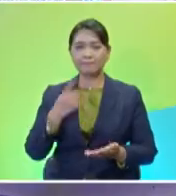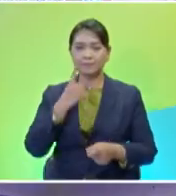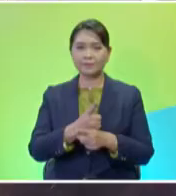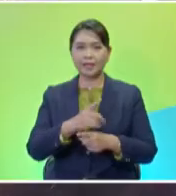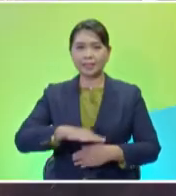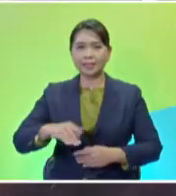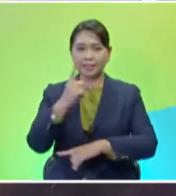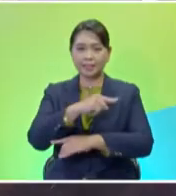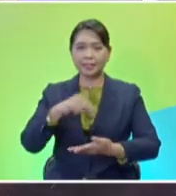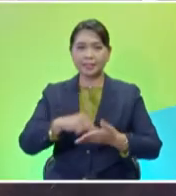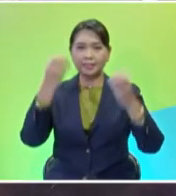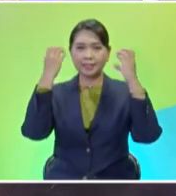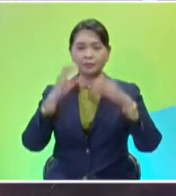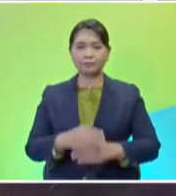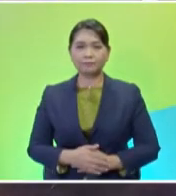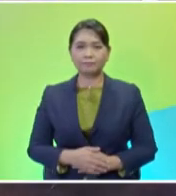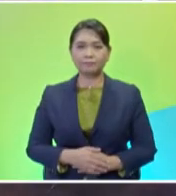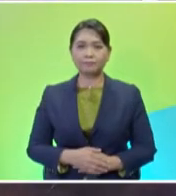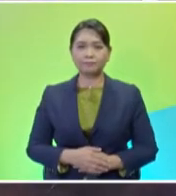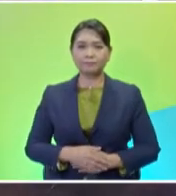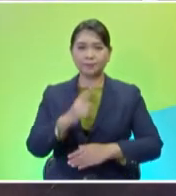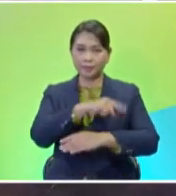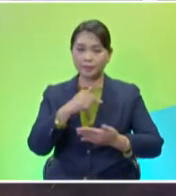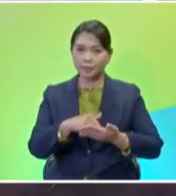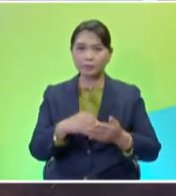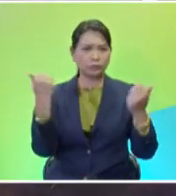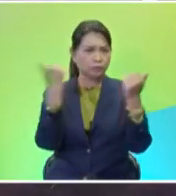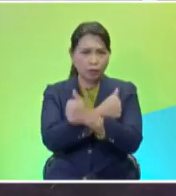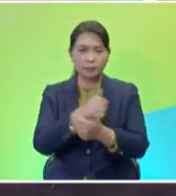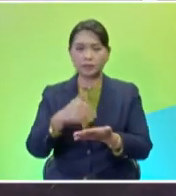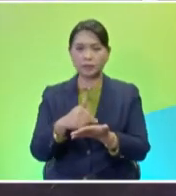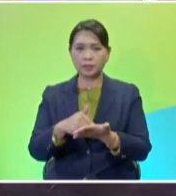pada hari ini Cikgu Jil yang seterusnya sabar lagi